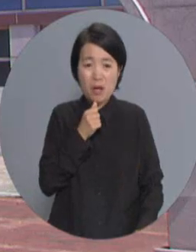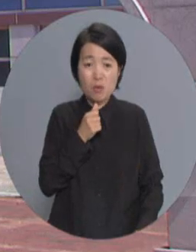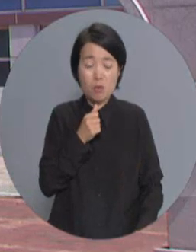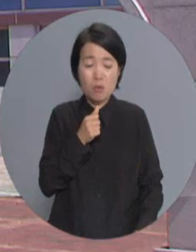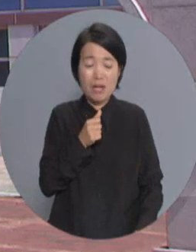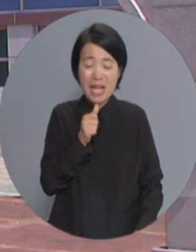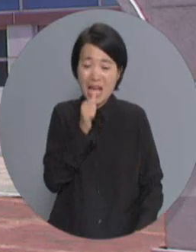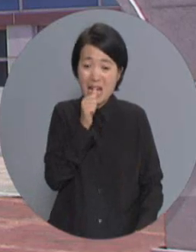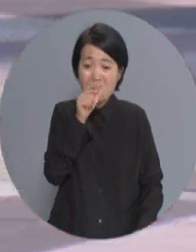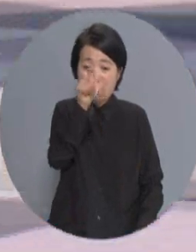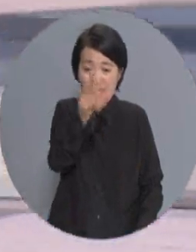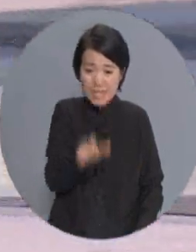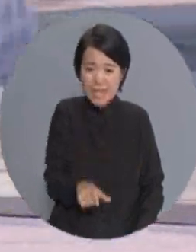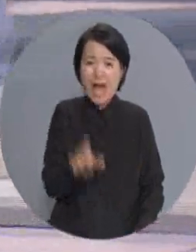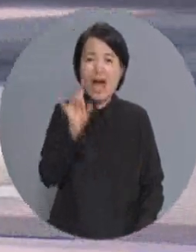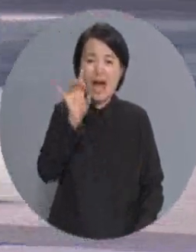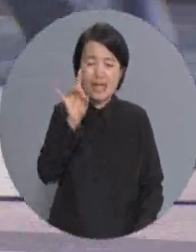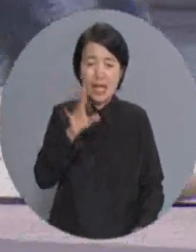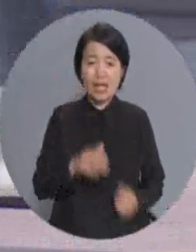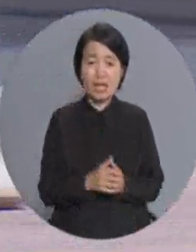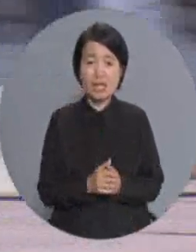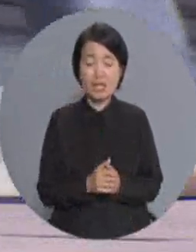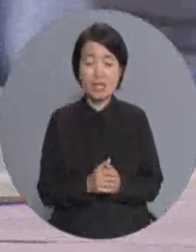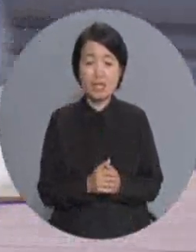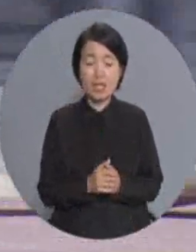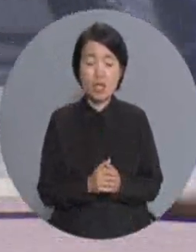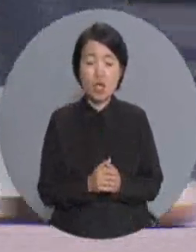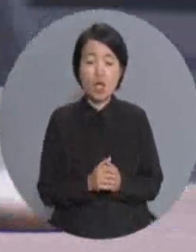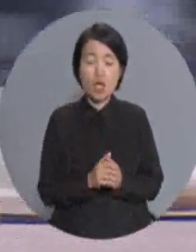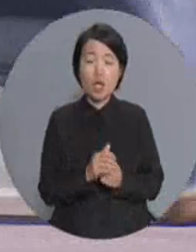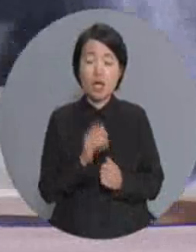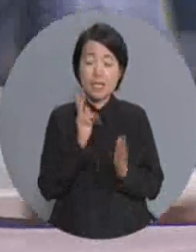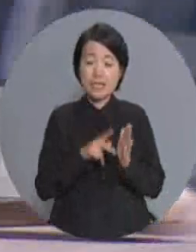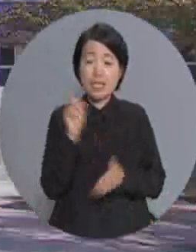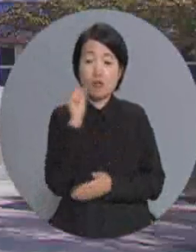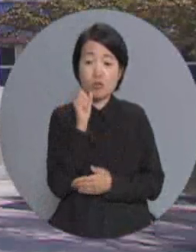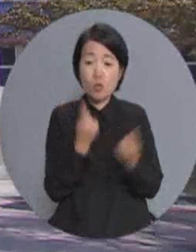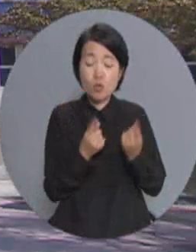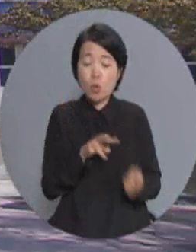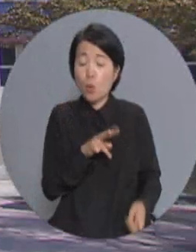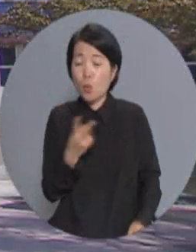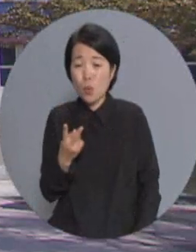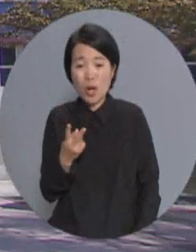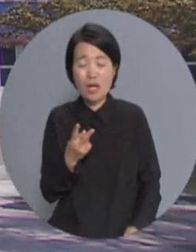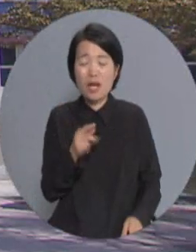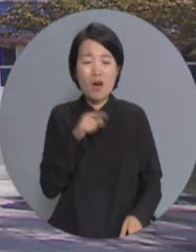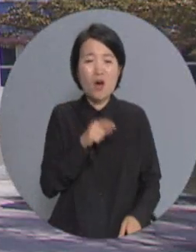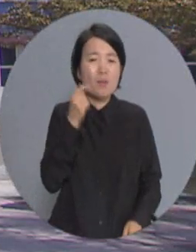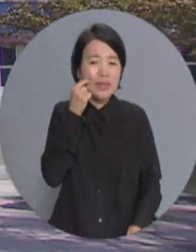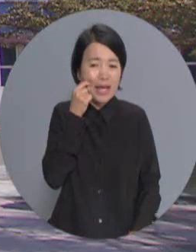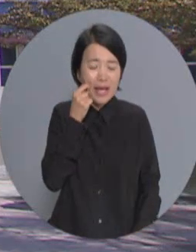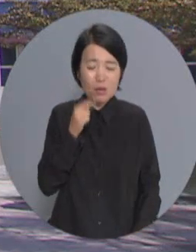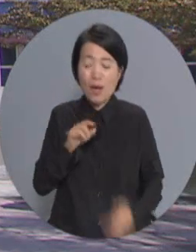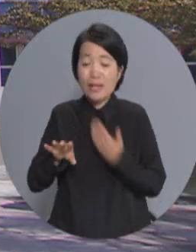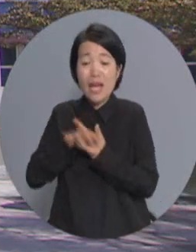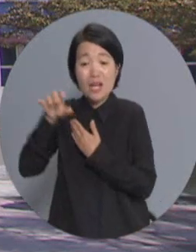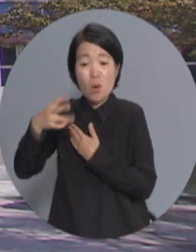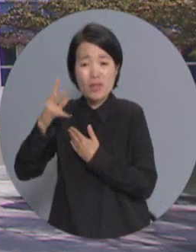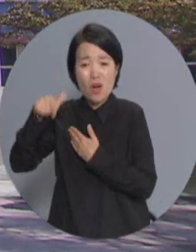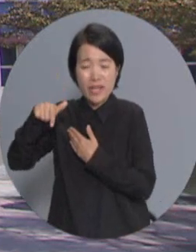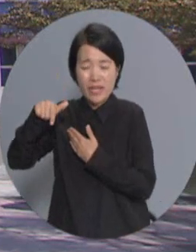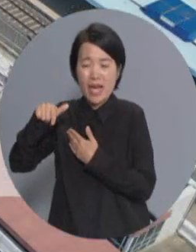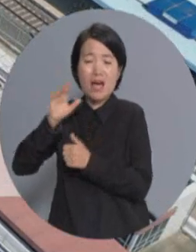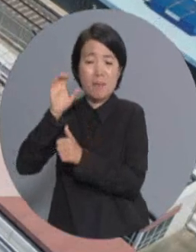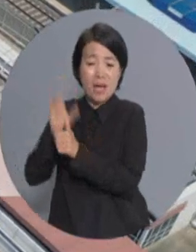단선 인데다 운전 제어도 인근 덕양역 운영하고 있지만 앞으로 중림 소재 율촌지구 등 도시